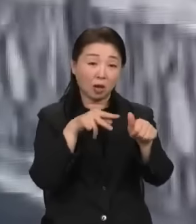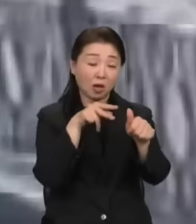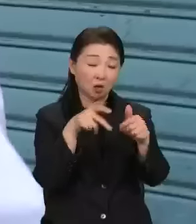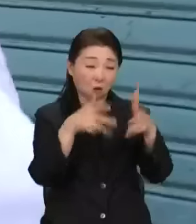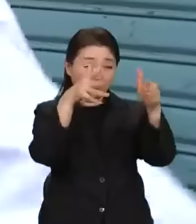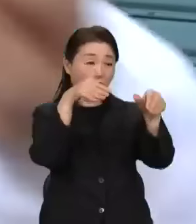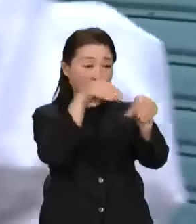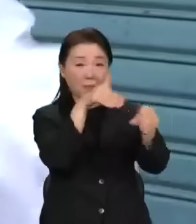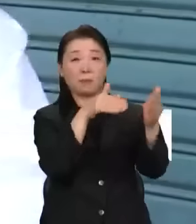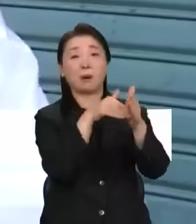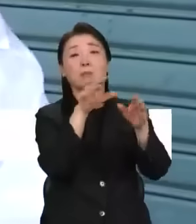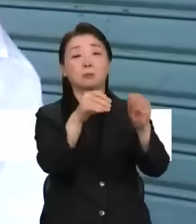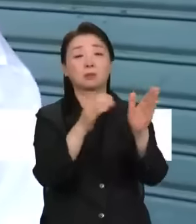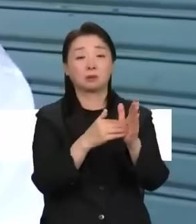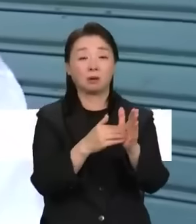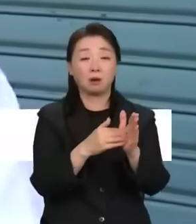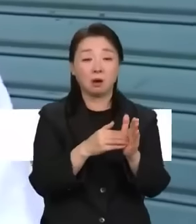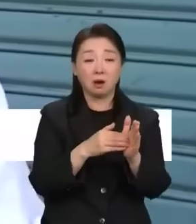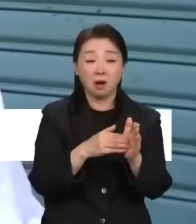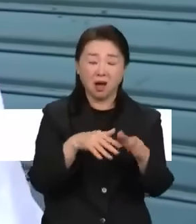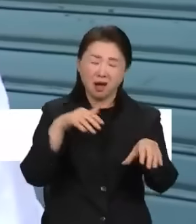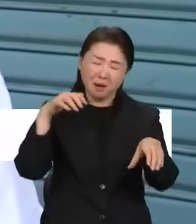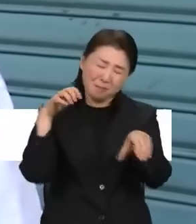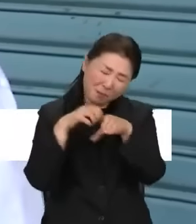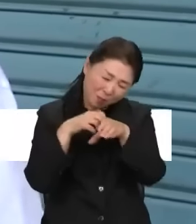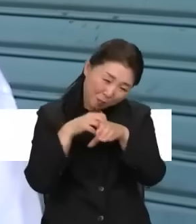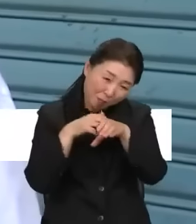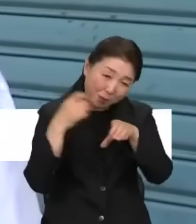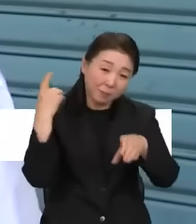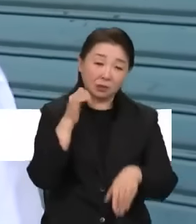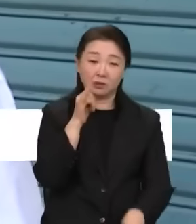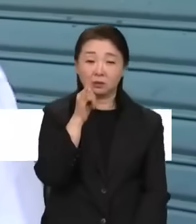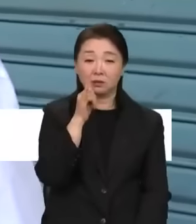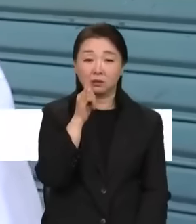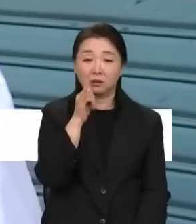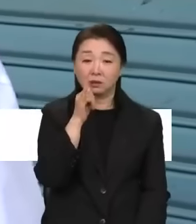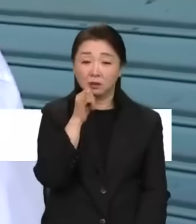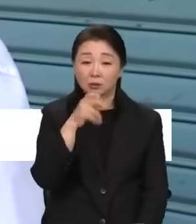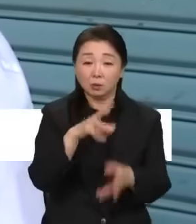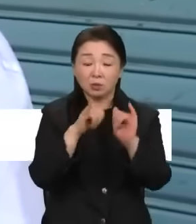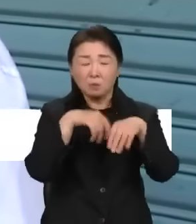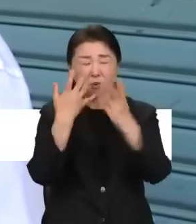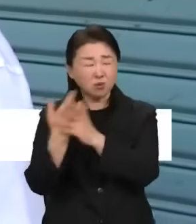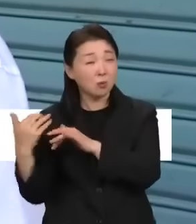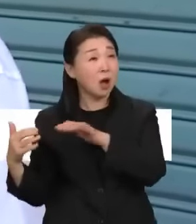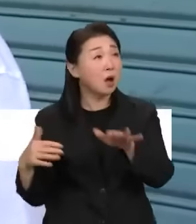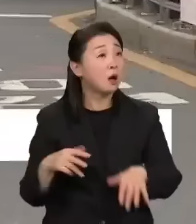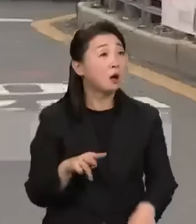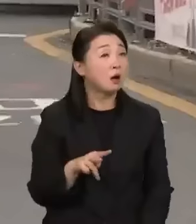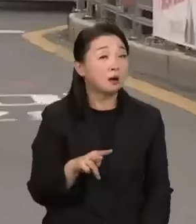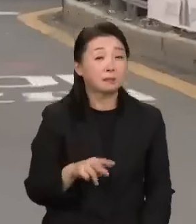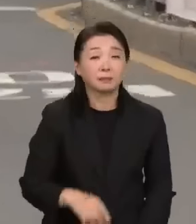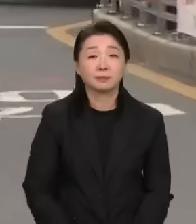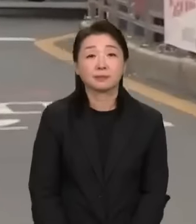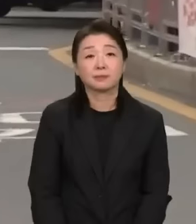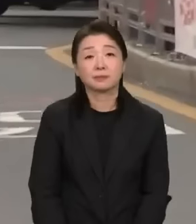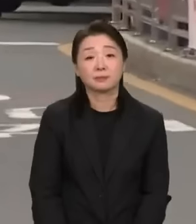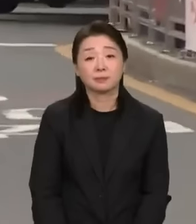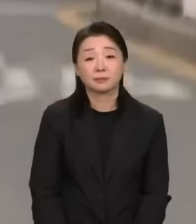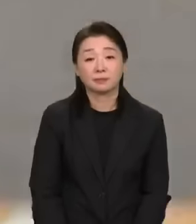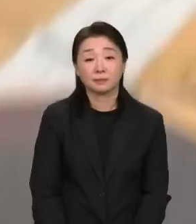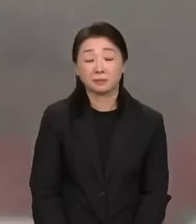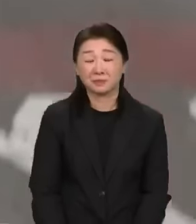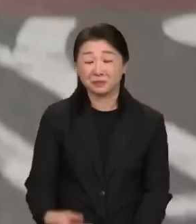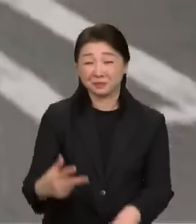멈춰섰습니다. 와, 양장 소리가 막 대긴 나서요. 이래가 막 운동장 사람이 쫓아나오고. 정화조